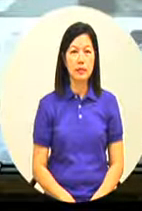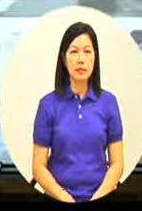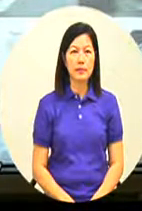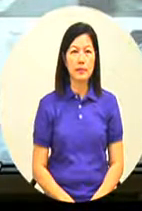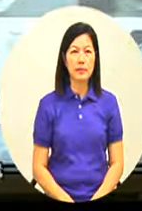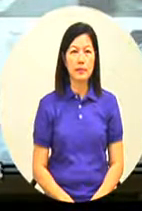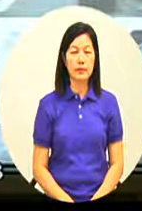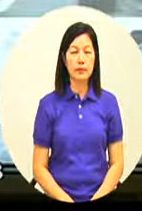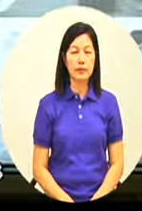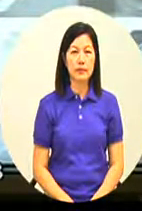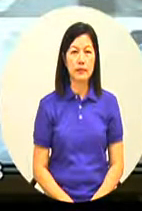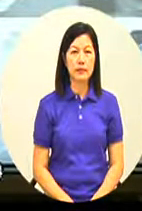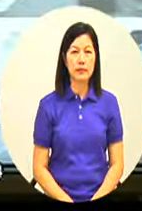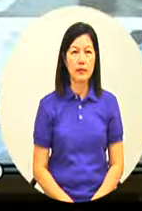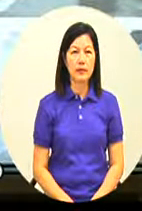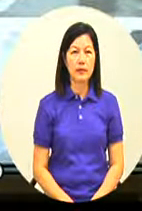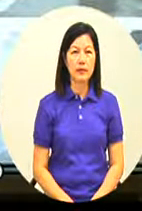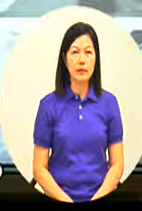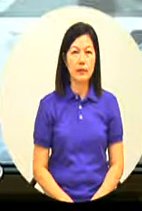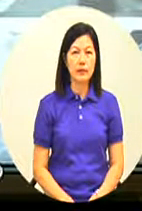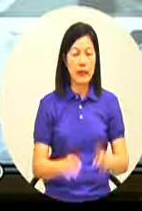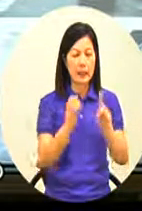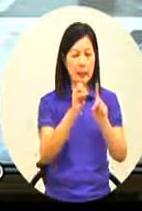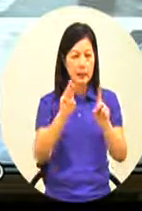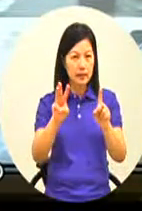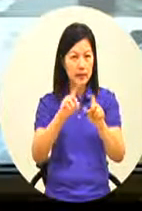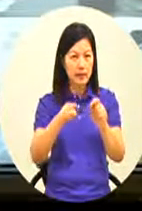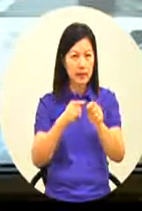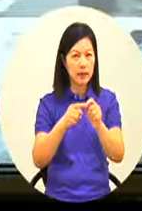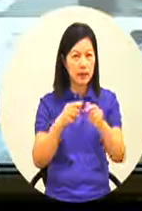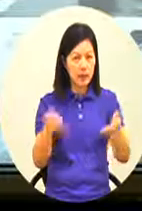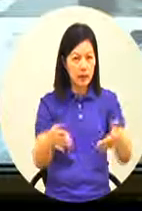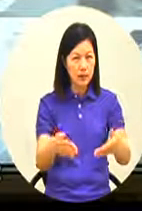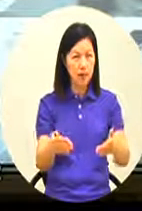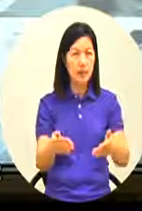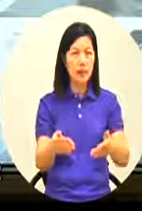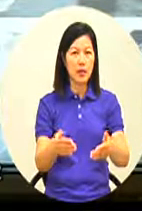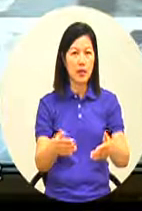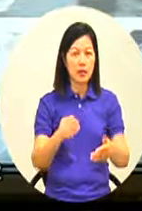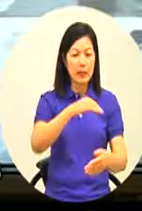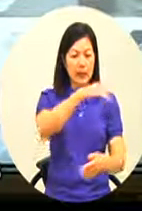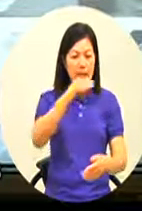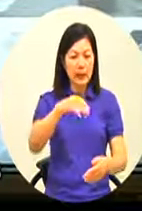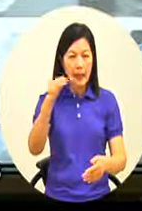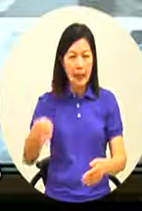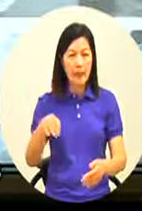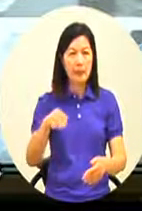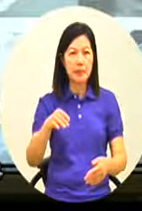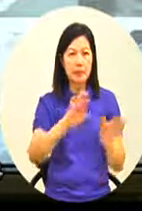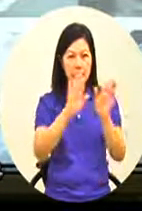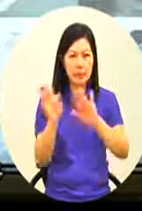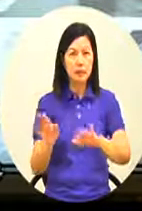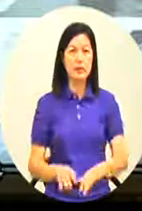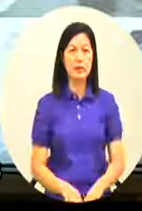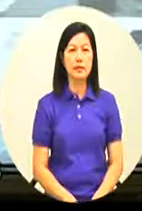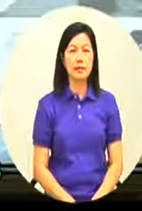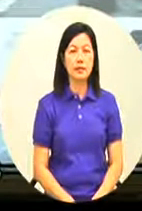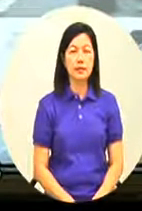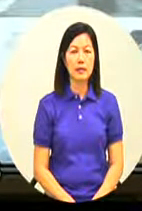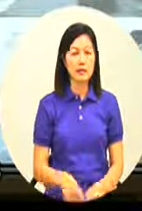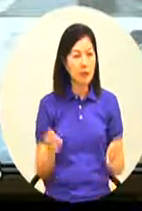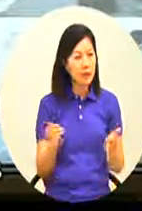以为了之前呢，103年开辟哦 M 型的。好，你们都开辟